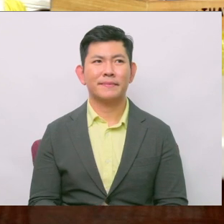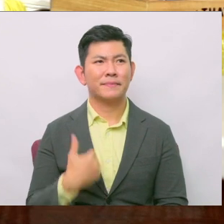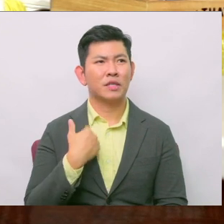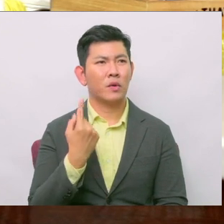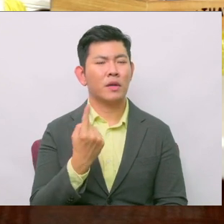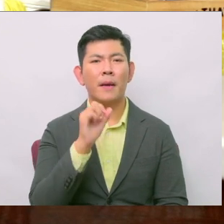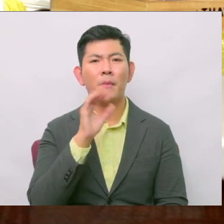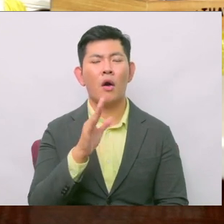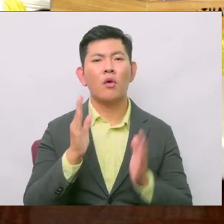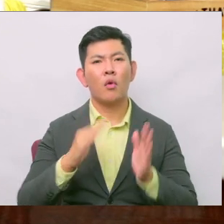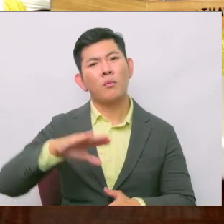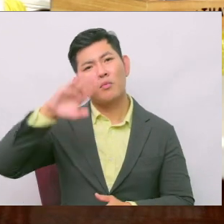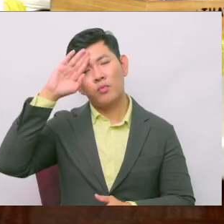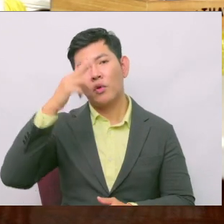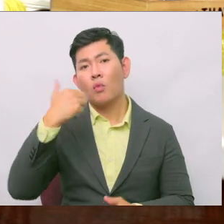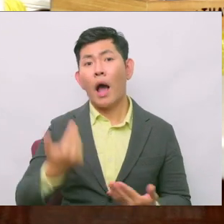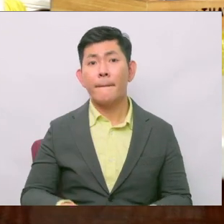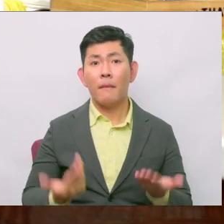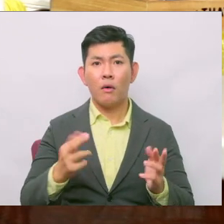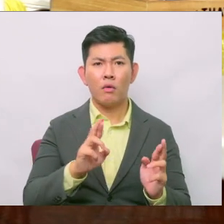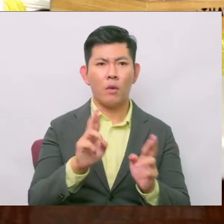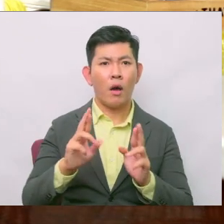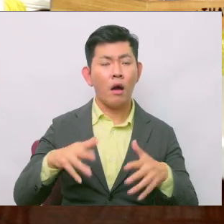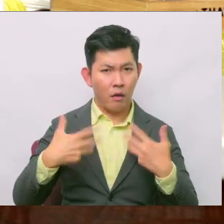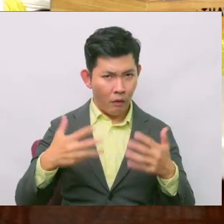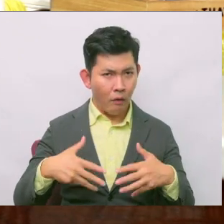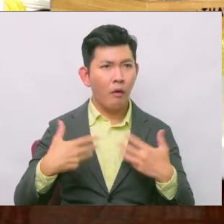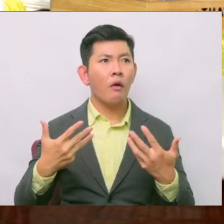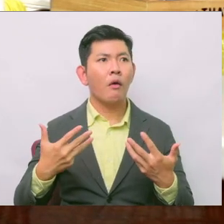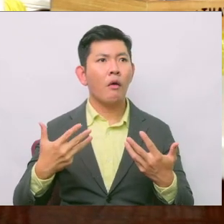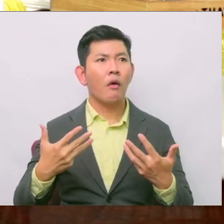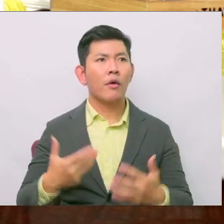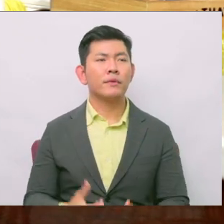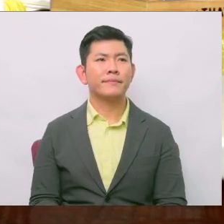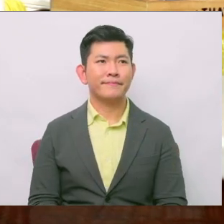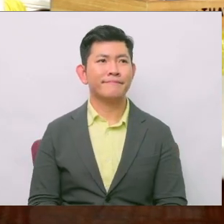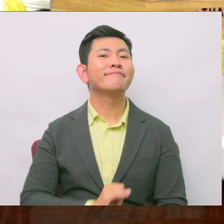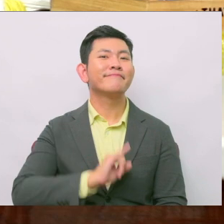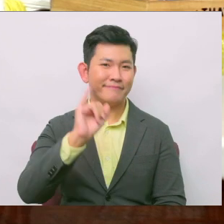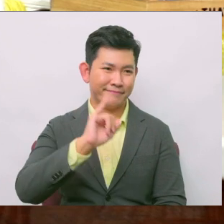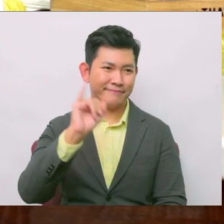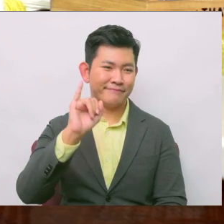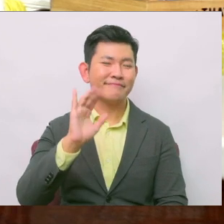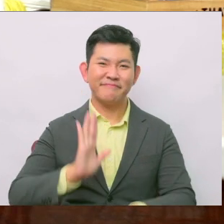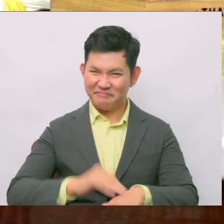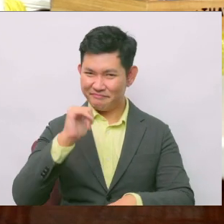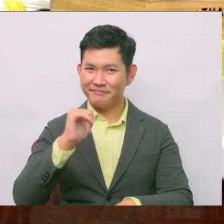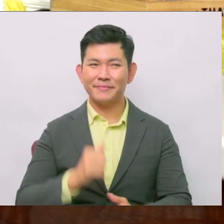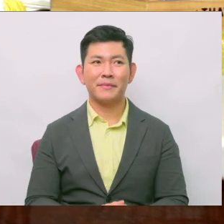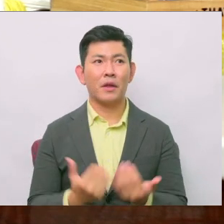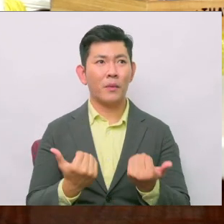ผู้ป่วยเบาหวานต้องระวังเรื่องความร้อนค่ะ ถูกต้องค่ะเก่งมากค่ะแสดงว่า วันนี้คุ